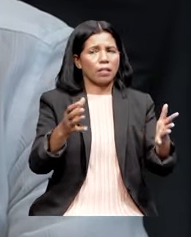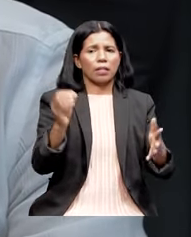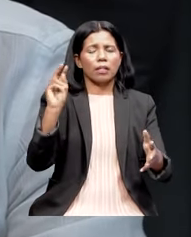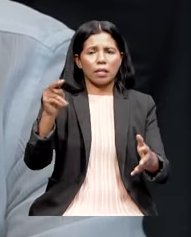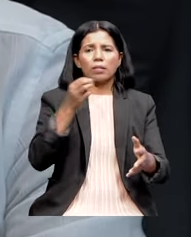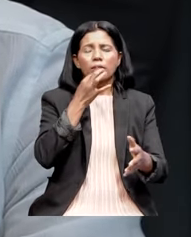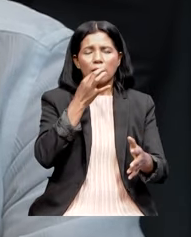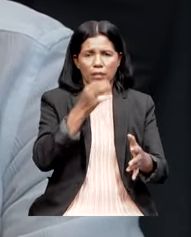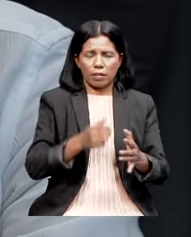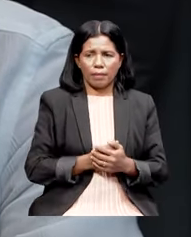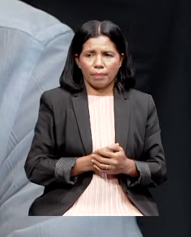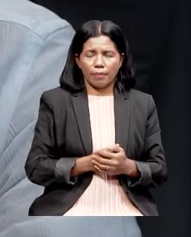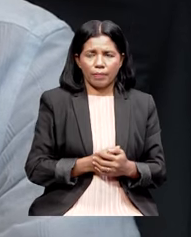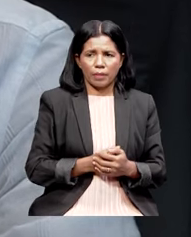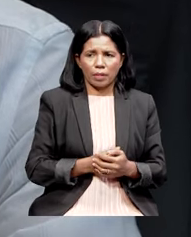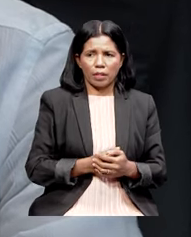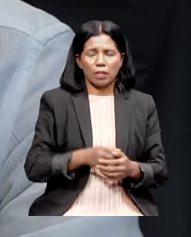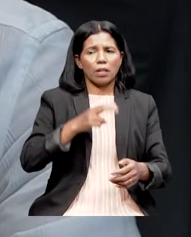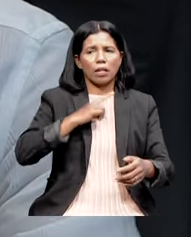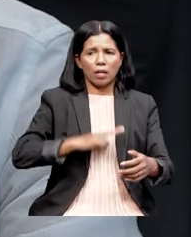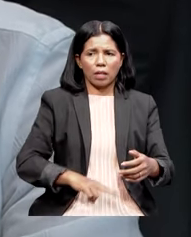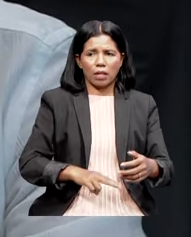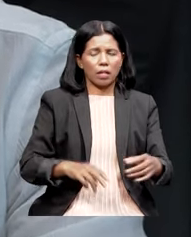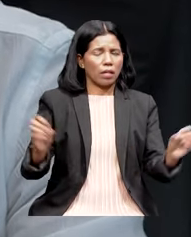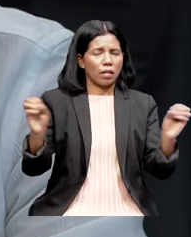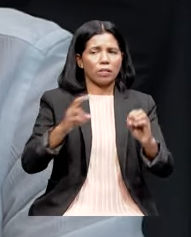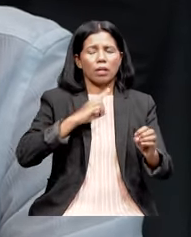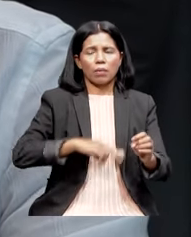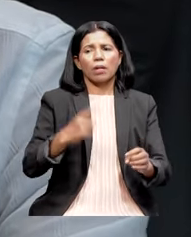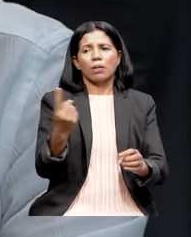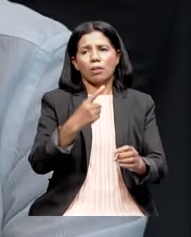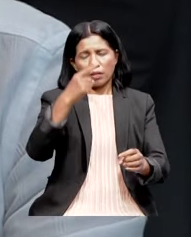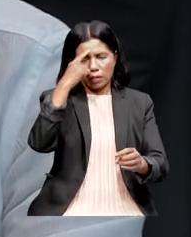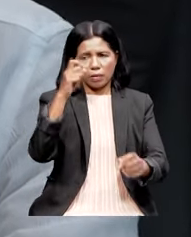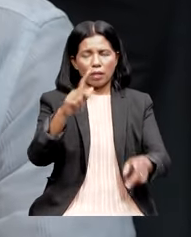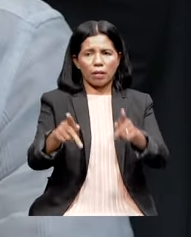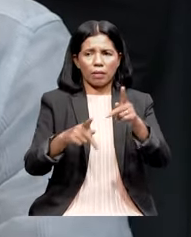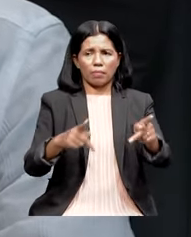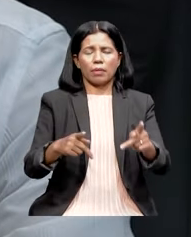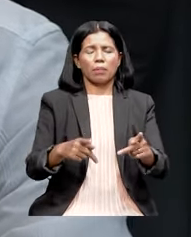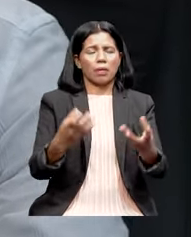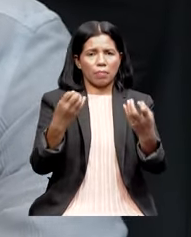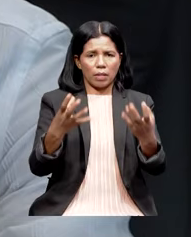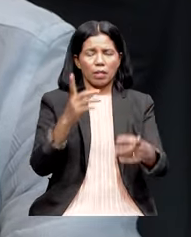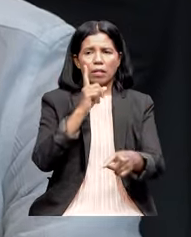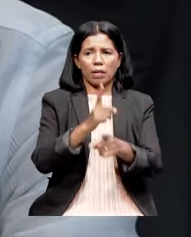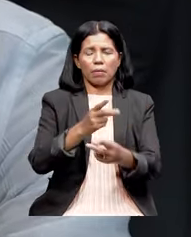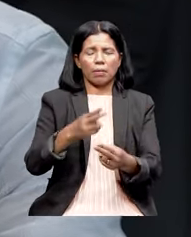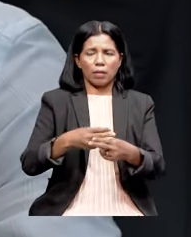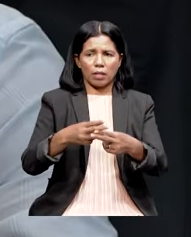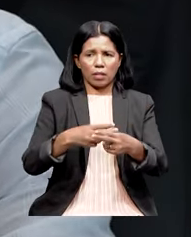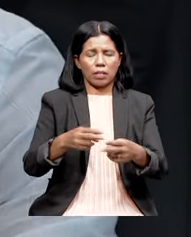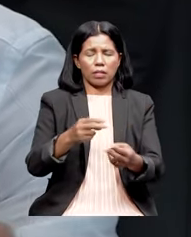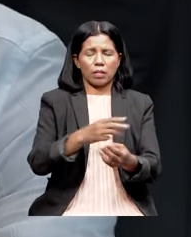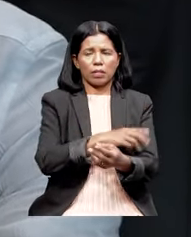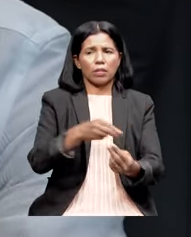masih defini hangar dia yang kata Laos hamlah hadi tambah dia emang narsa stunting barat liu ha nutrisi yang lah iya